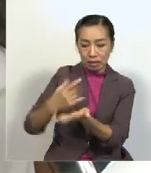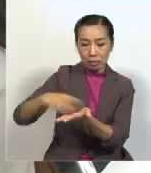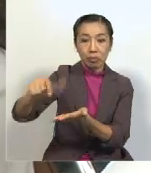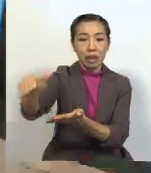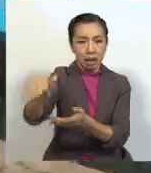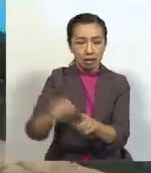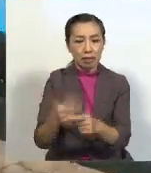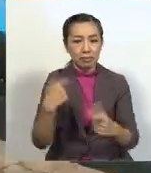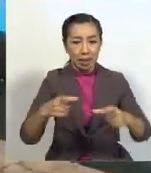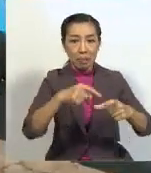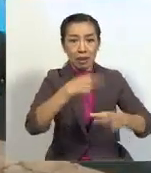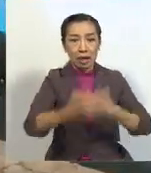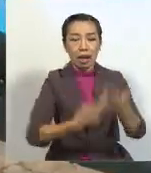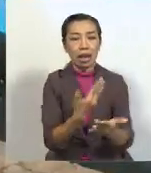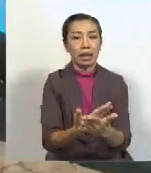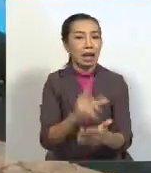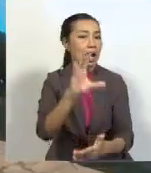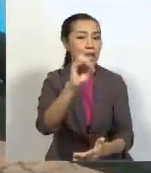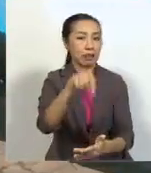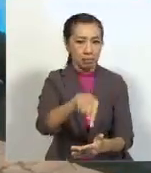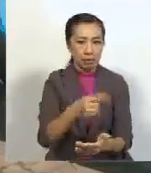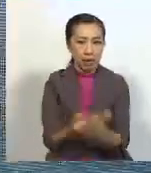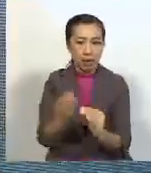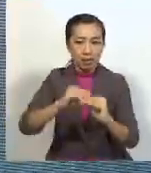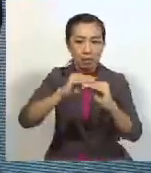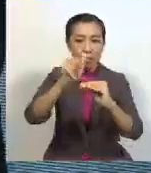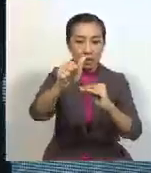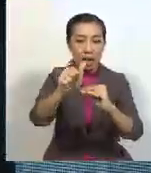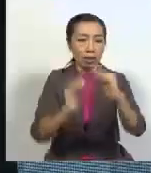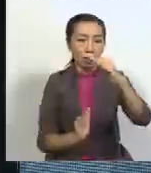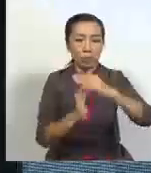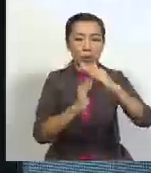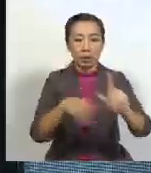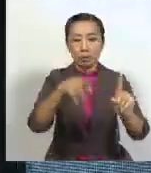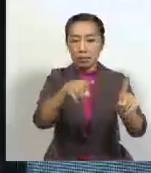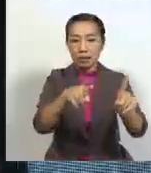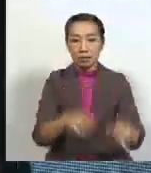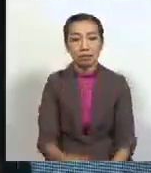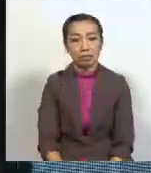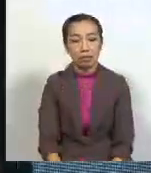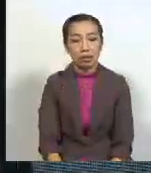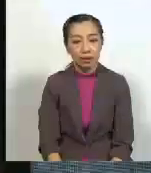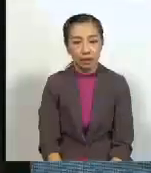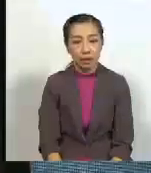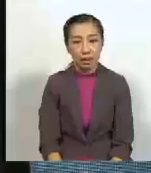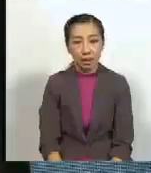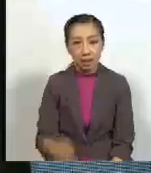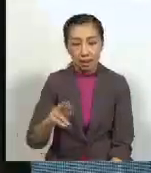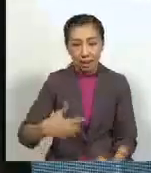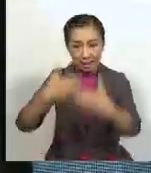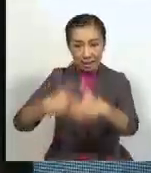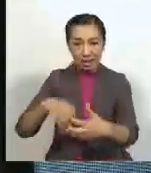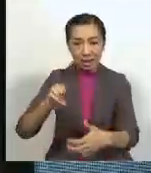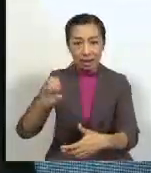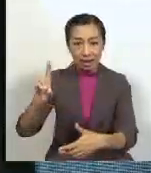คันราคาใบละ50บาทค่ะเติมเงินได้นะคะเติมเงินในบัตรได้สูงสุด 1,000 บาทโดยระบบของเครื่อง EDC จะหักเงิน